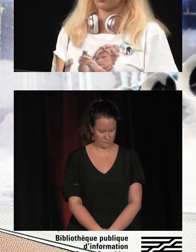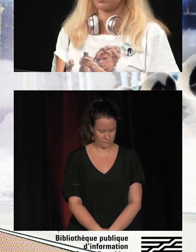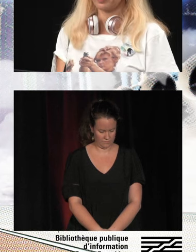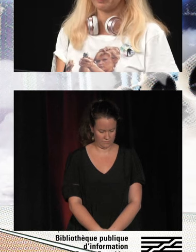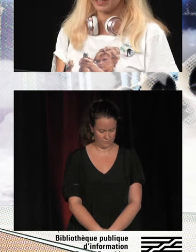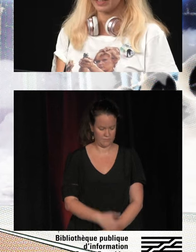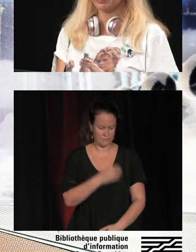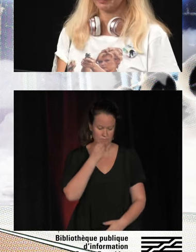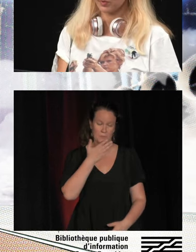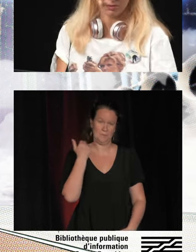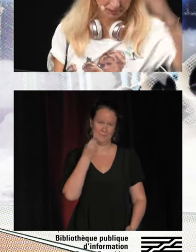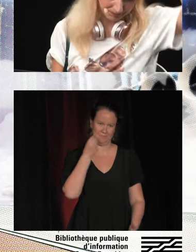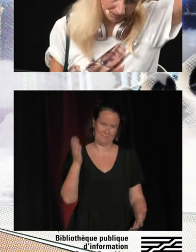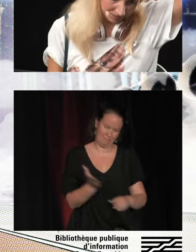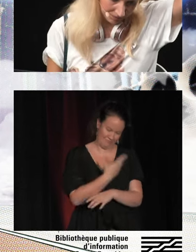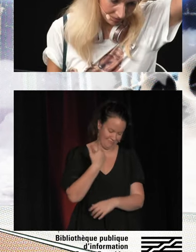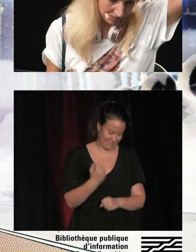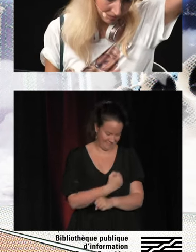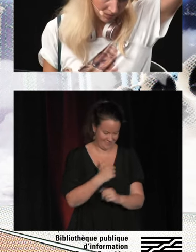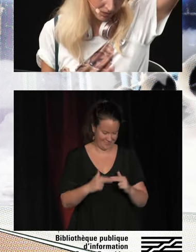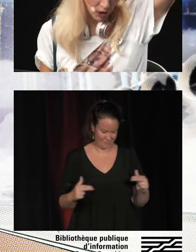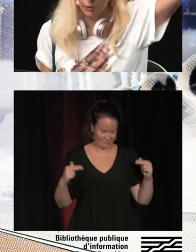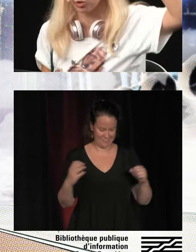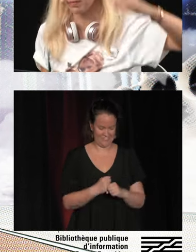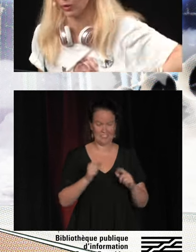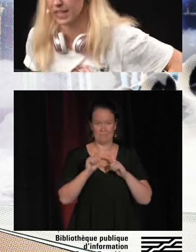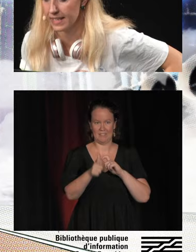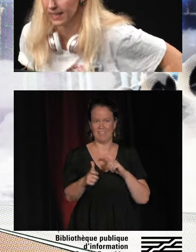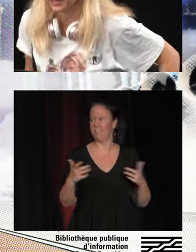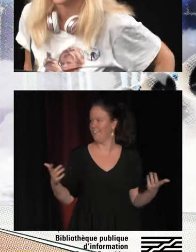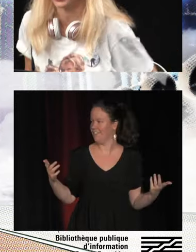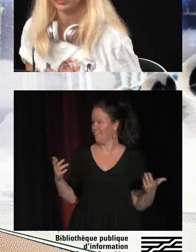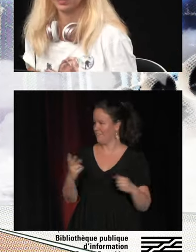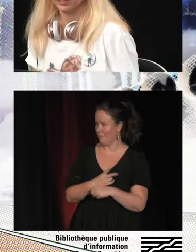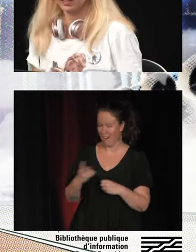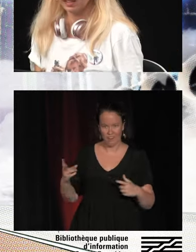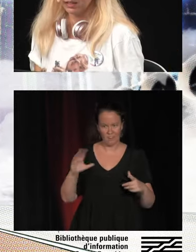Ouh, on souffle. Allez, suivant. Oh mon dieu, mais on a été raid.